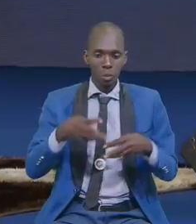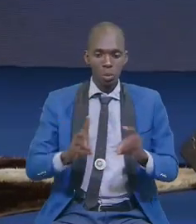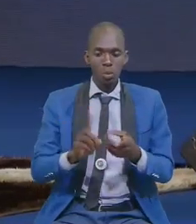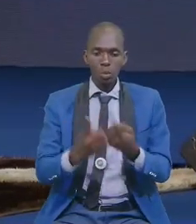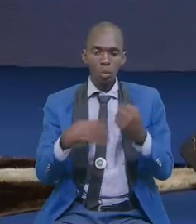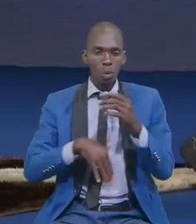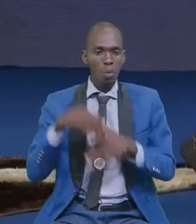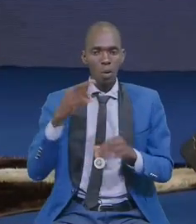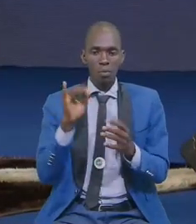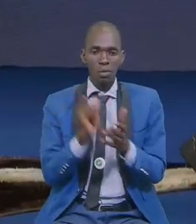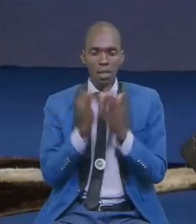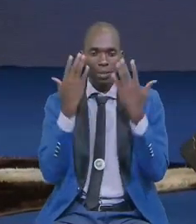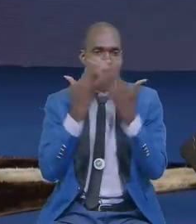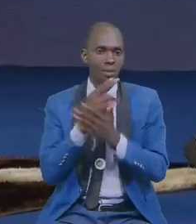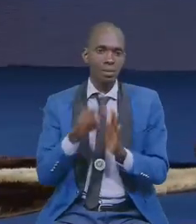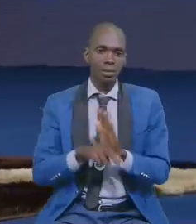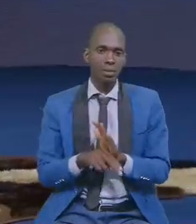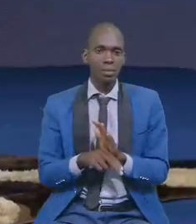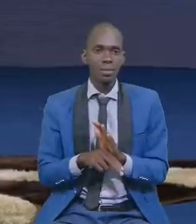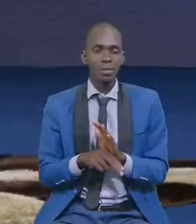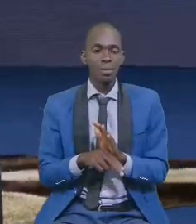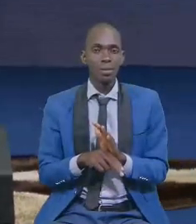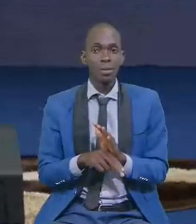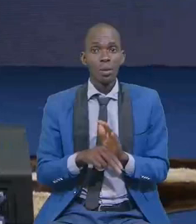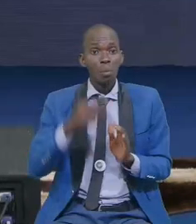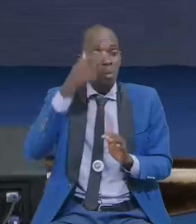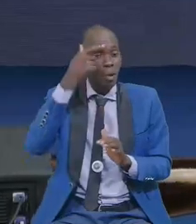Nous avons vu le chemin pour sortir de ces ténèbres.